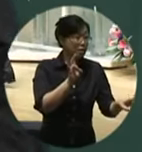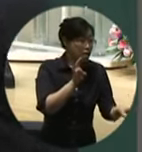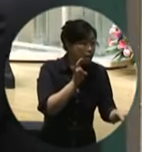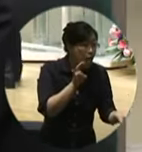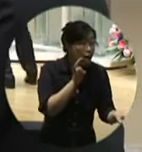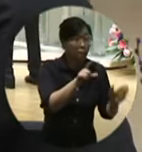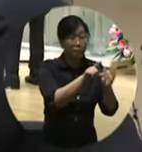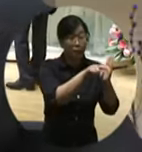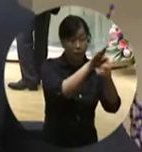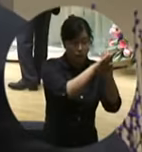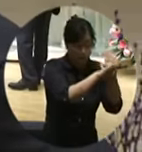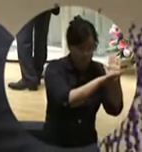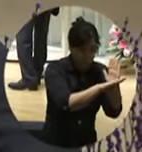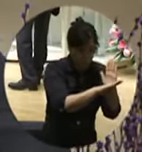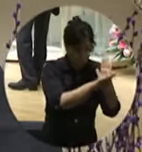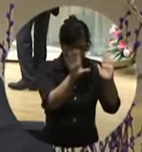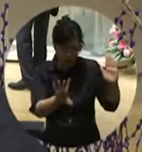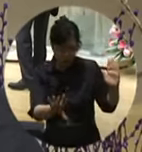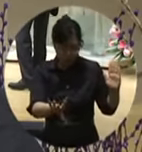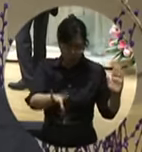시간표는